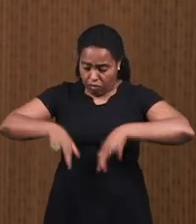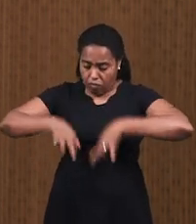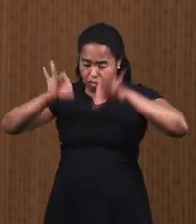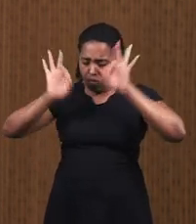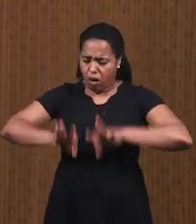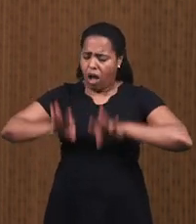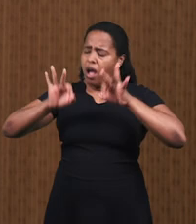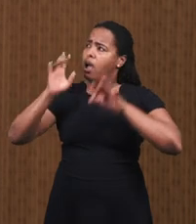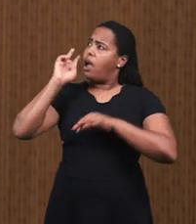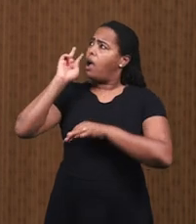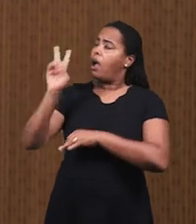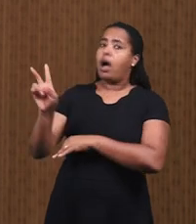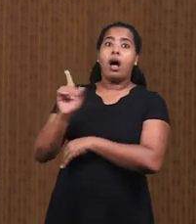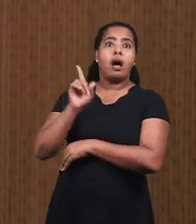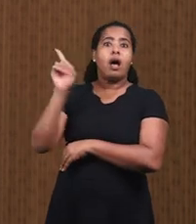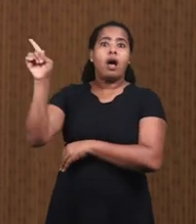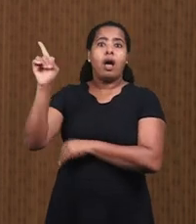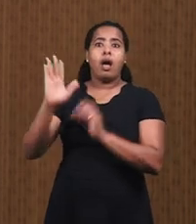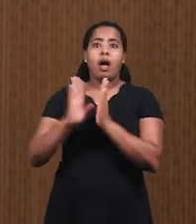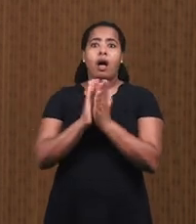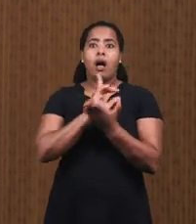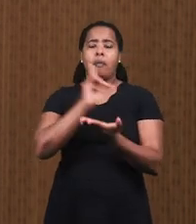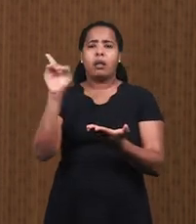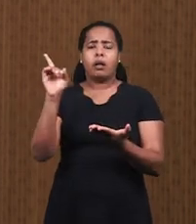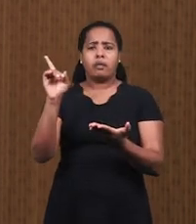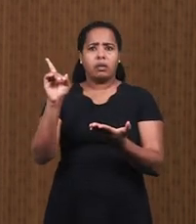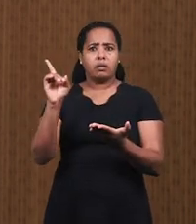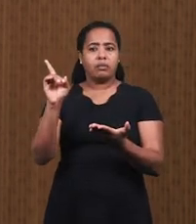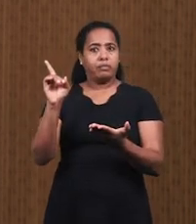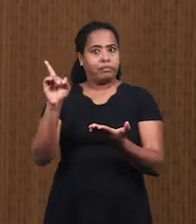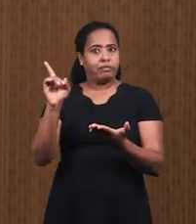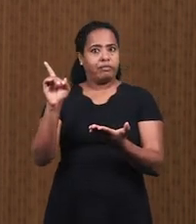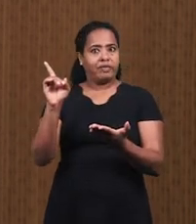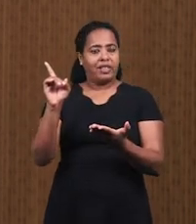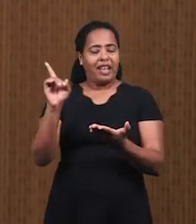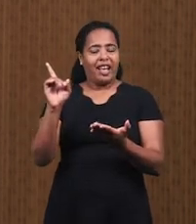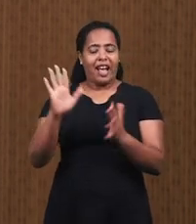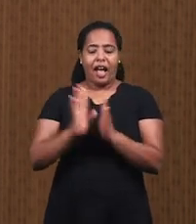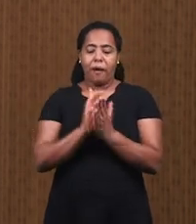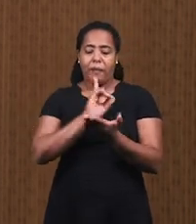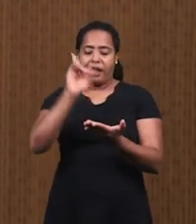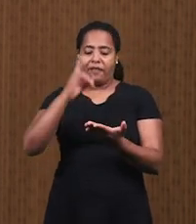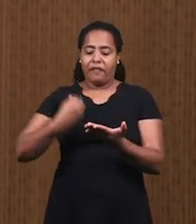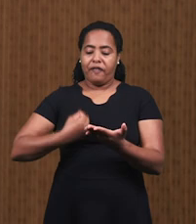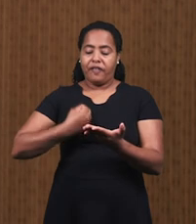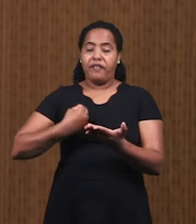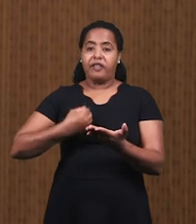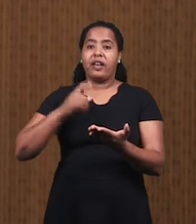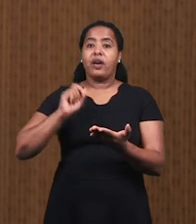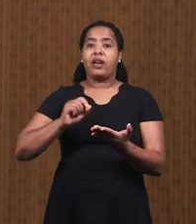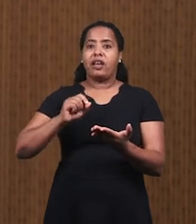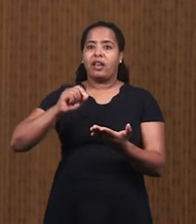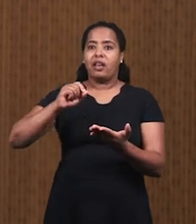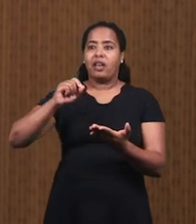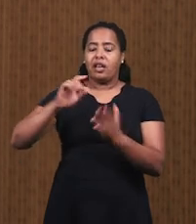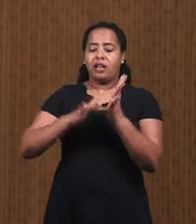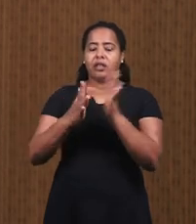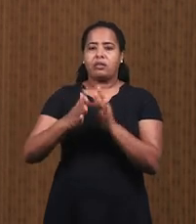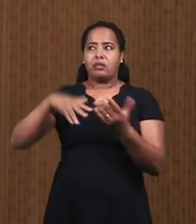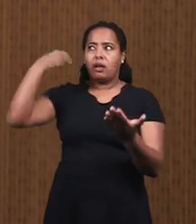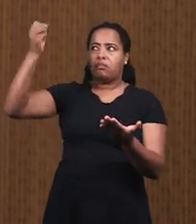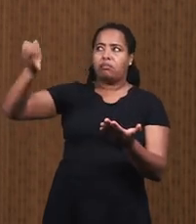он говорит, имя ему Слово Божье. Итак, Слово Божье живое – это